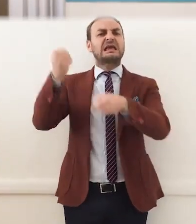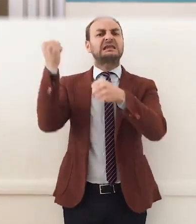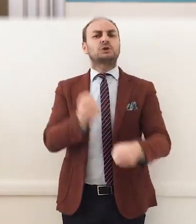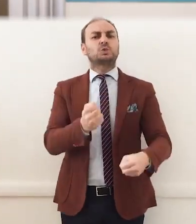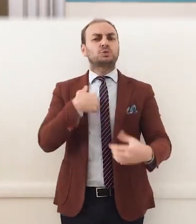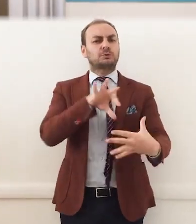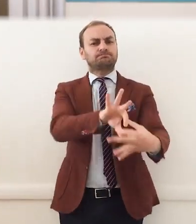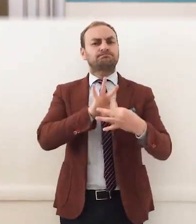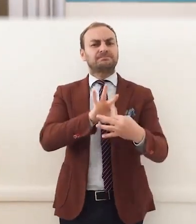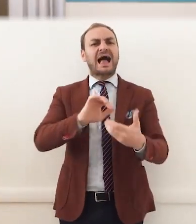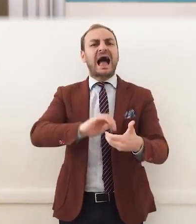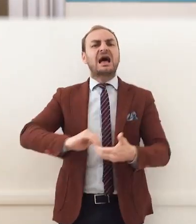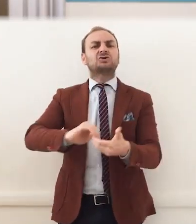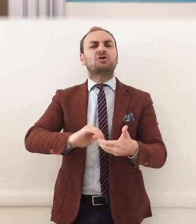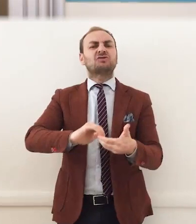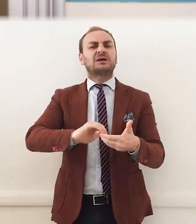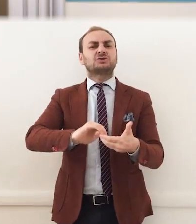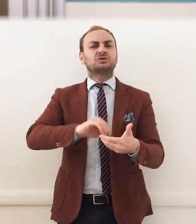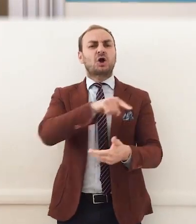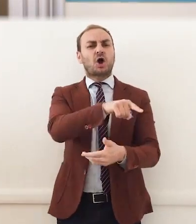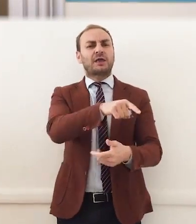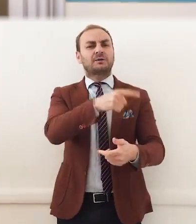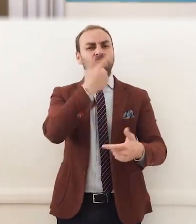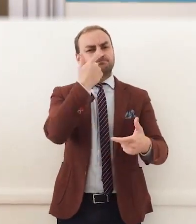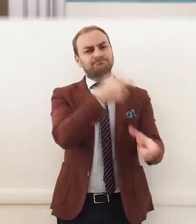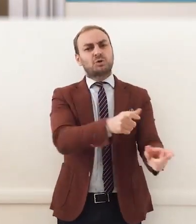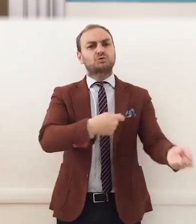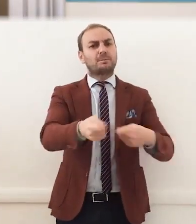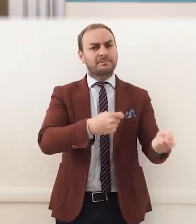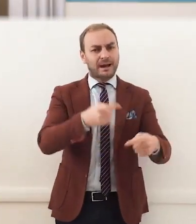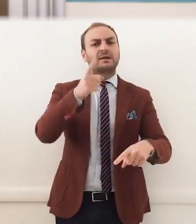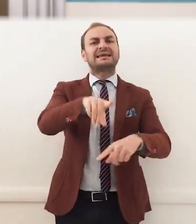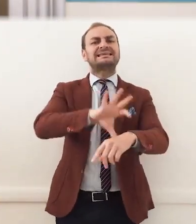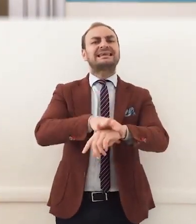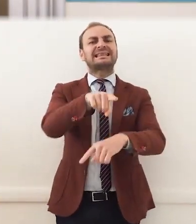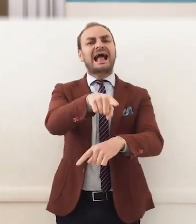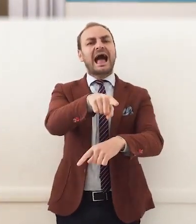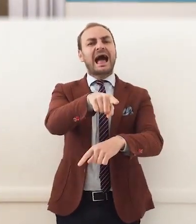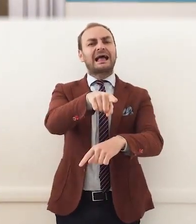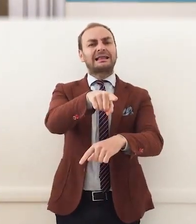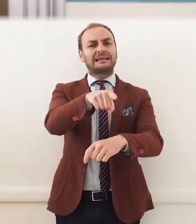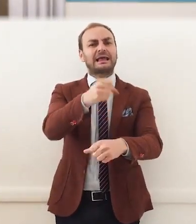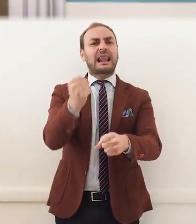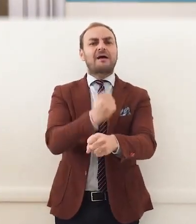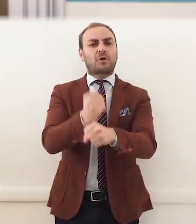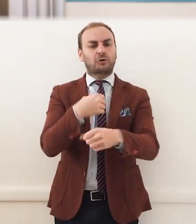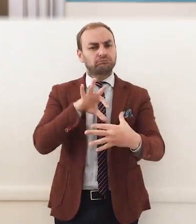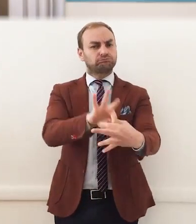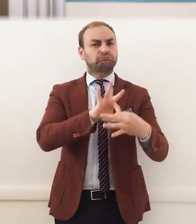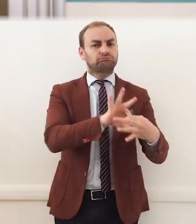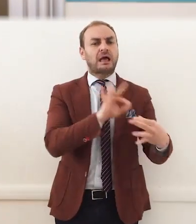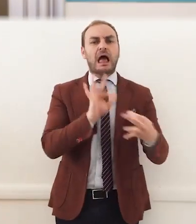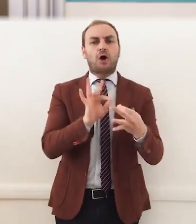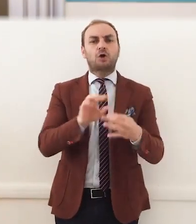con le associazioni di categoria e con i sindacati rappresentativi dei lavoratori un'altra importante